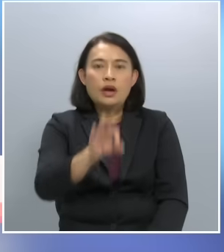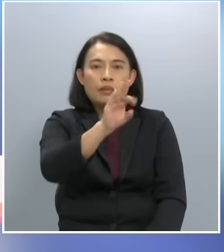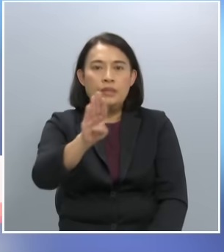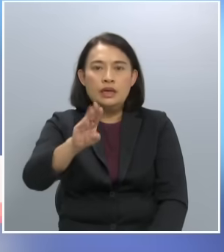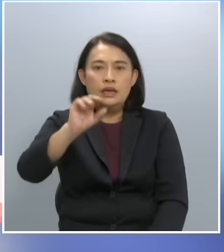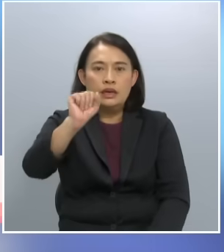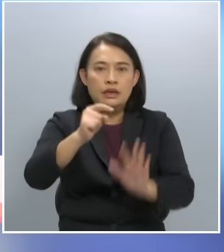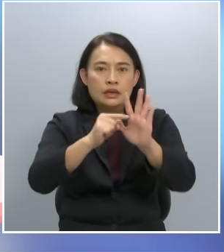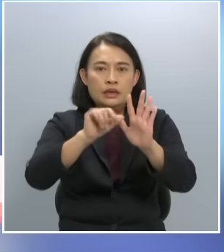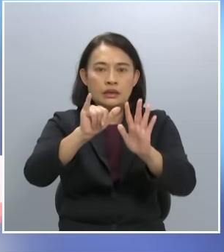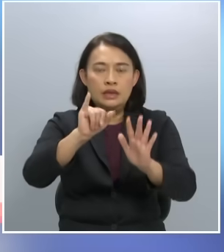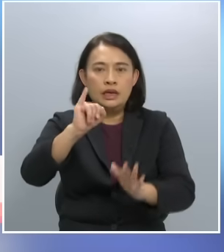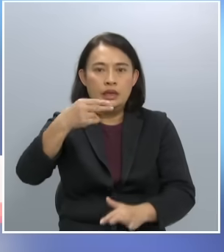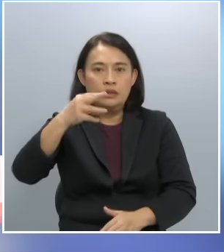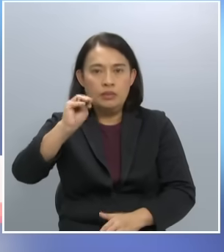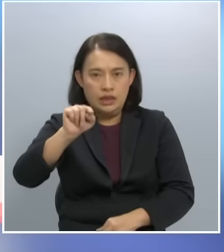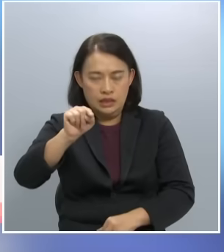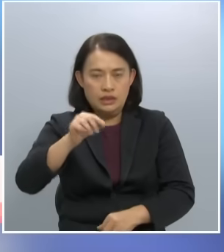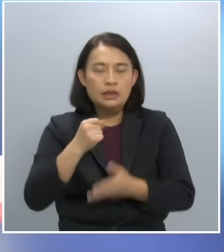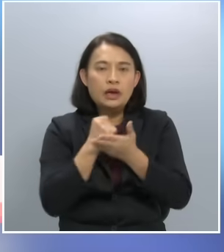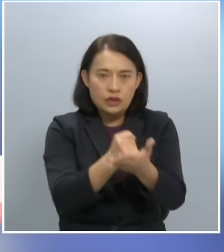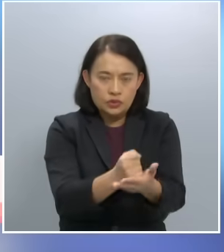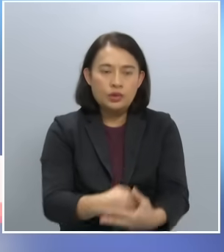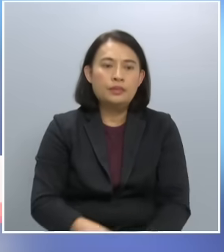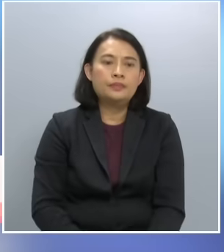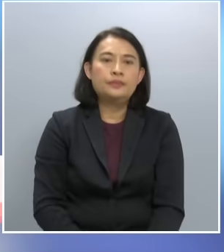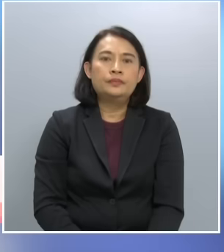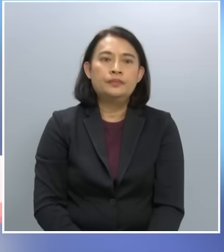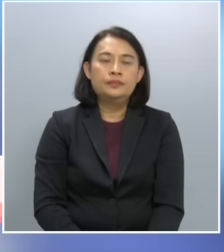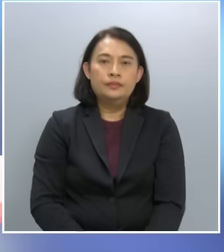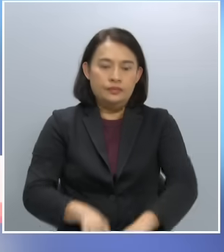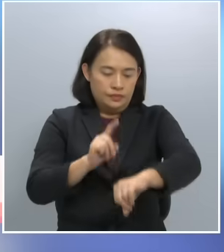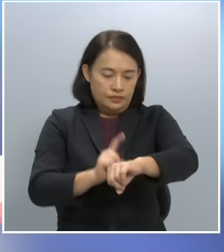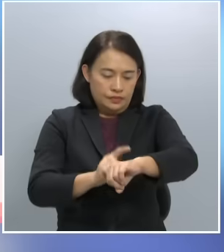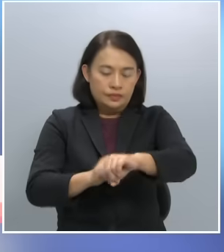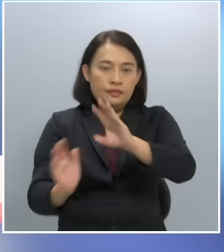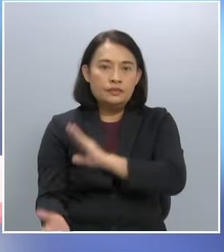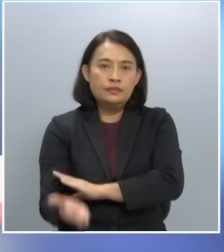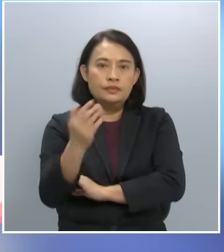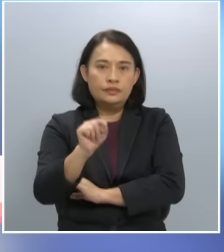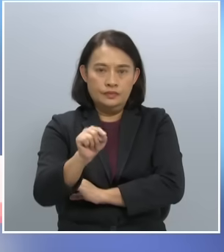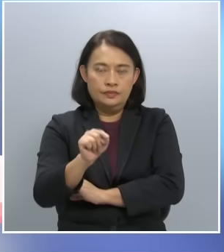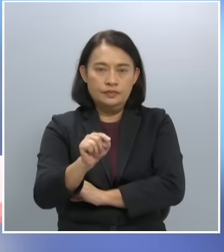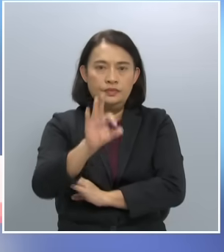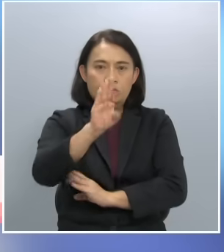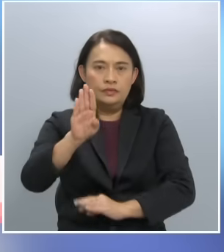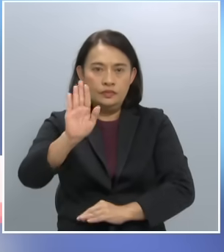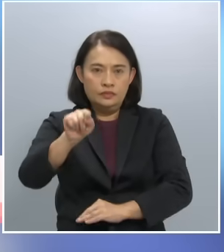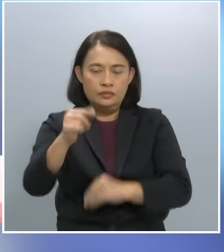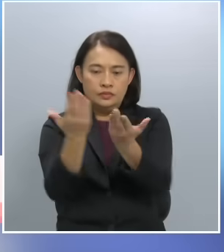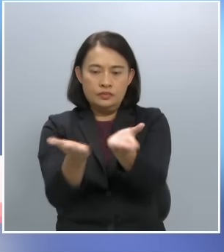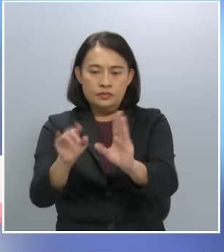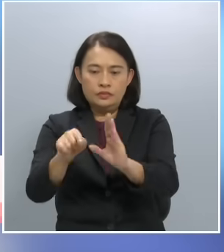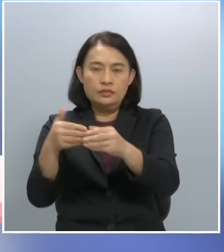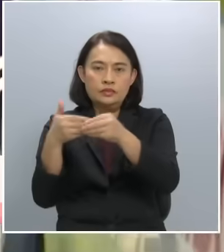ช่วยพี่หนูด้วยขออภัยนะครับเอ่อล่าสุดคุณผู้ชมครับเมื่อช่วงเช้าที่ผ่านมานะฮะเพจสายใหม่ต้องรอดเนี่ยก็พาครอบครัวไป